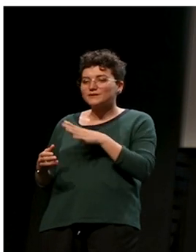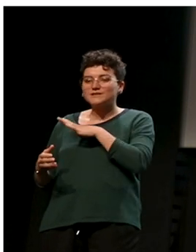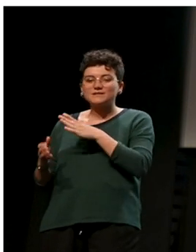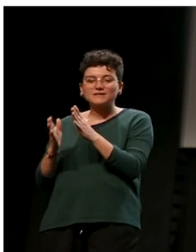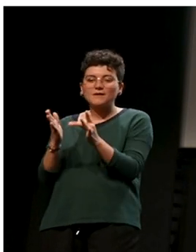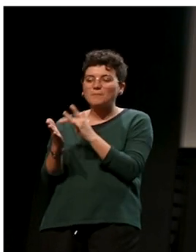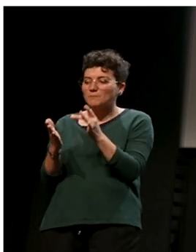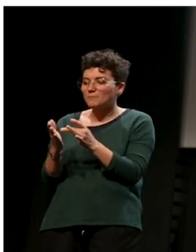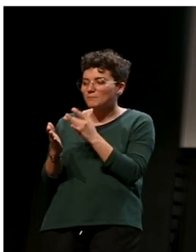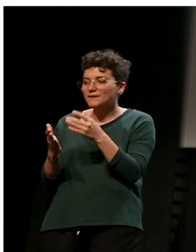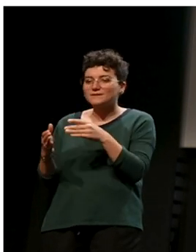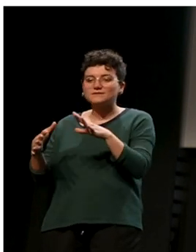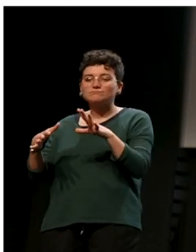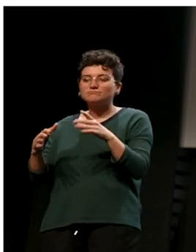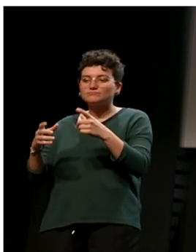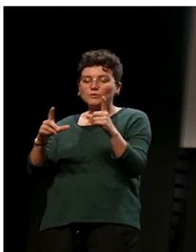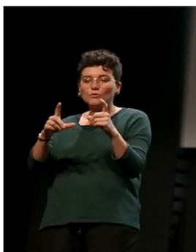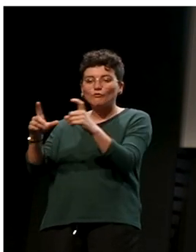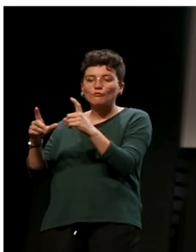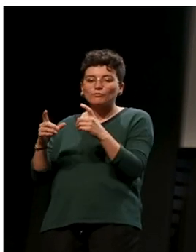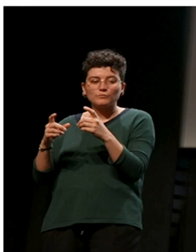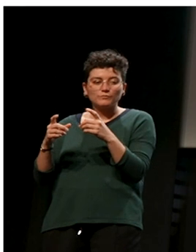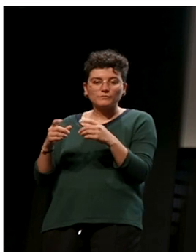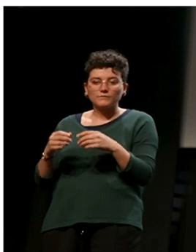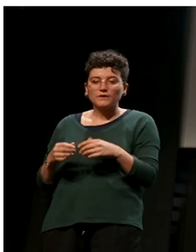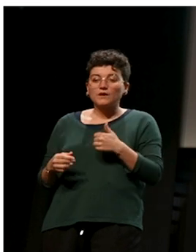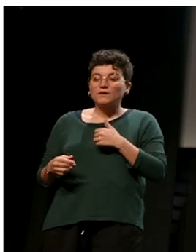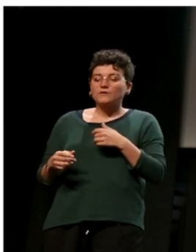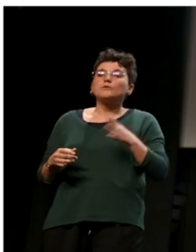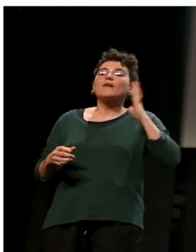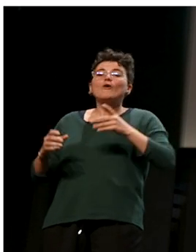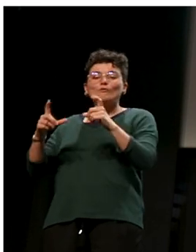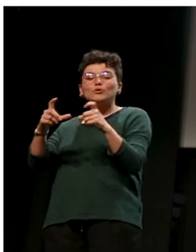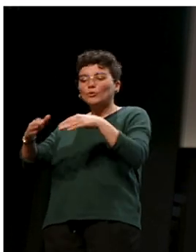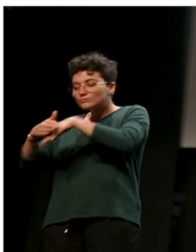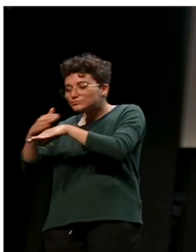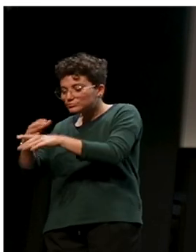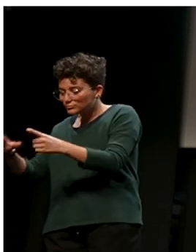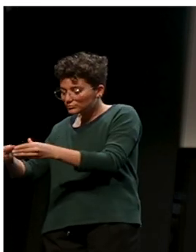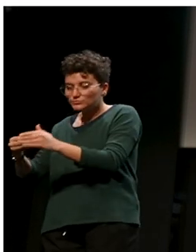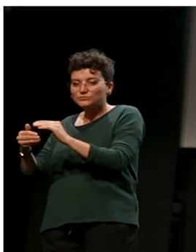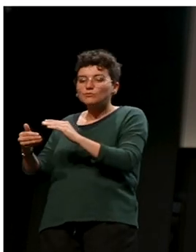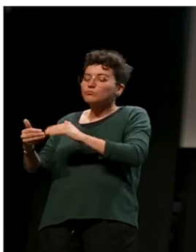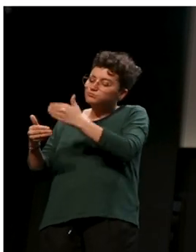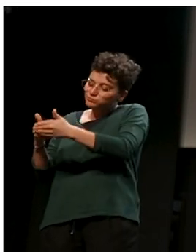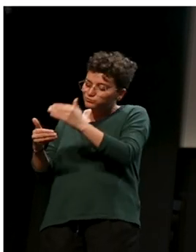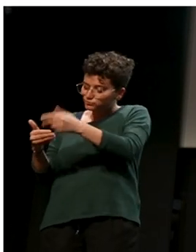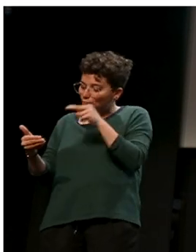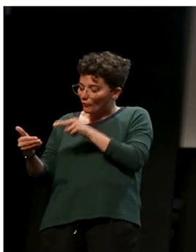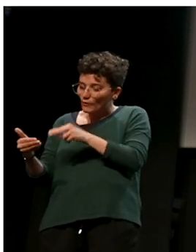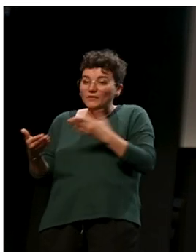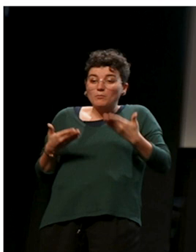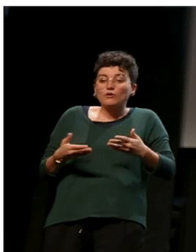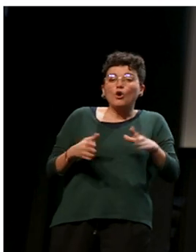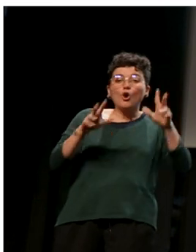regardait, en fait. Là, sur mon ordi, je prends plein de photos. J'ai 850 millions de photos. J'en regarde plus aucune. Donc, en fait, quel est